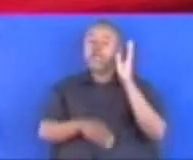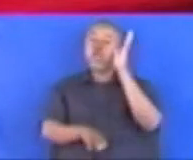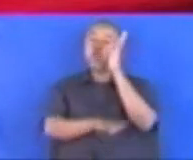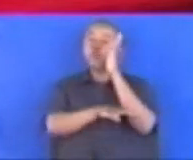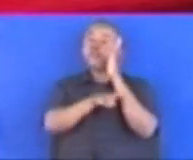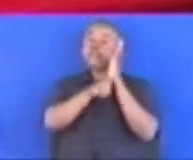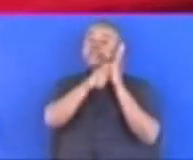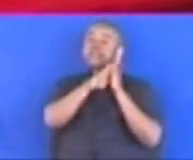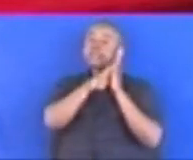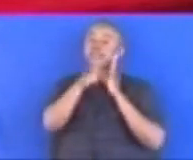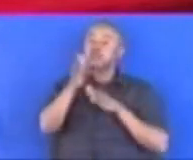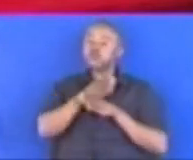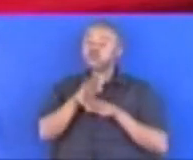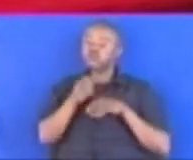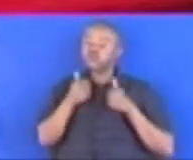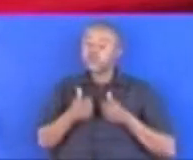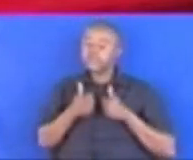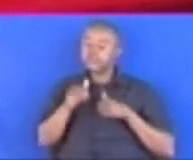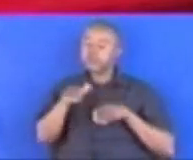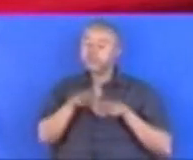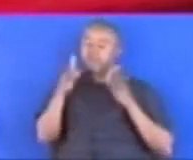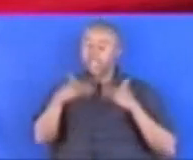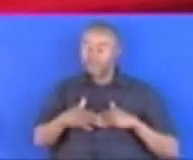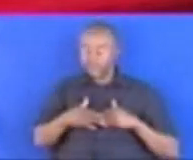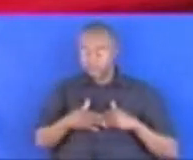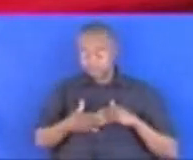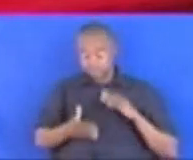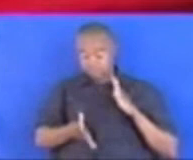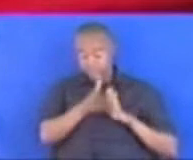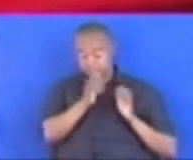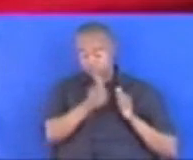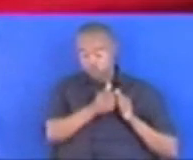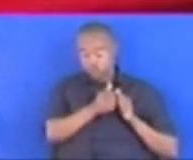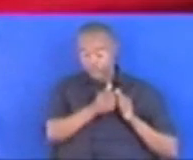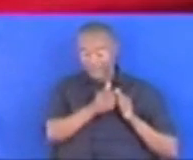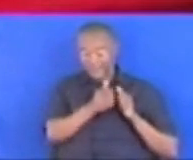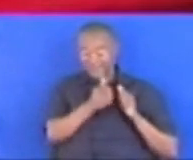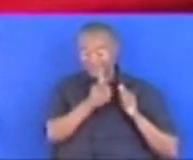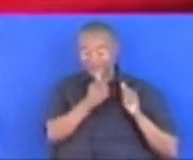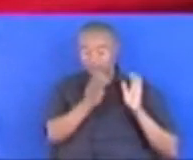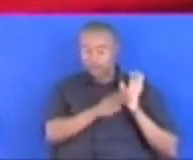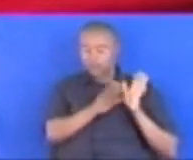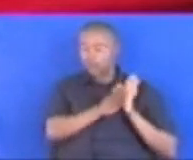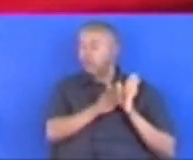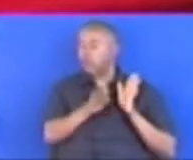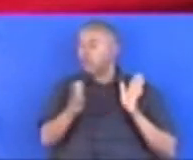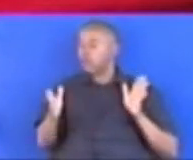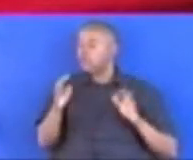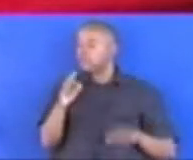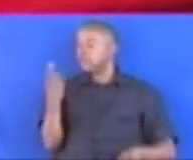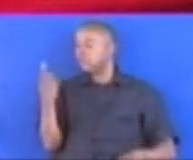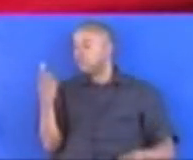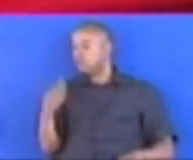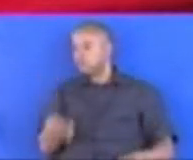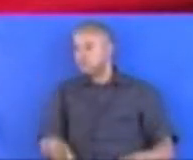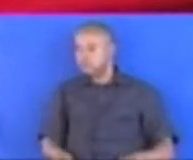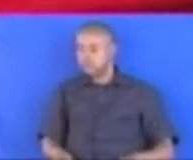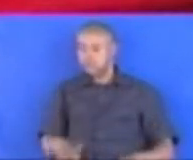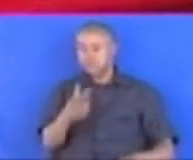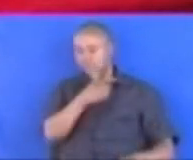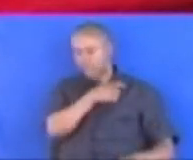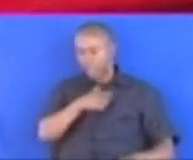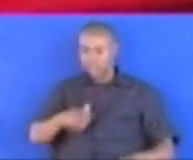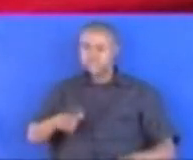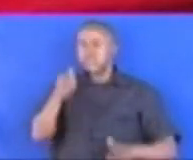wa wategemezi wa bima ya afya kutoka miaka 18 hadi miaka 21. Ni dhahiri kuwa rais